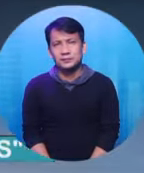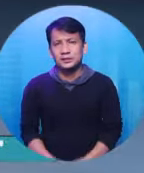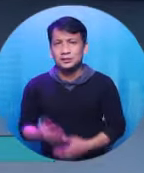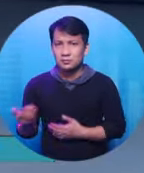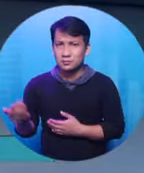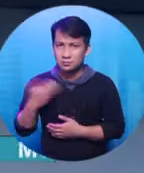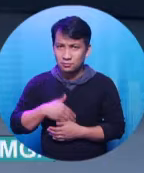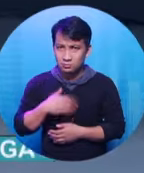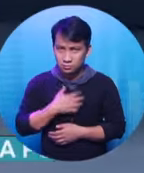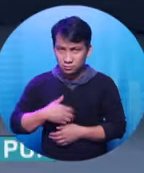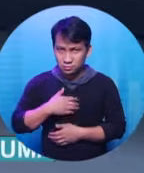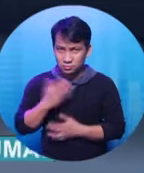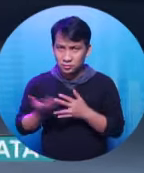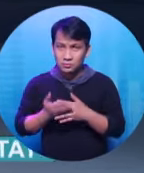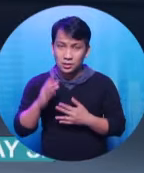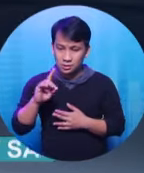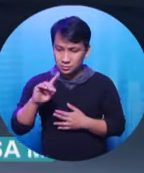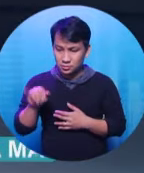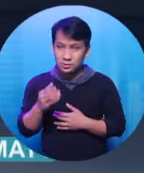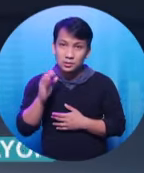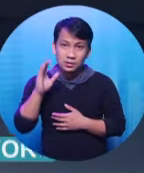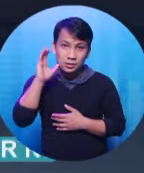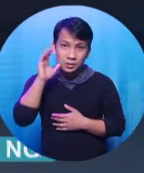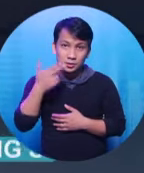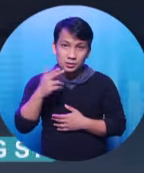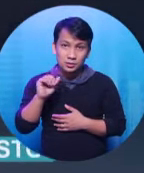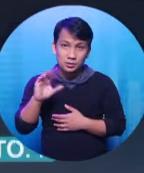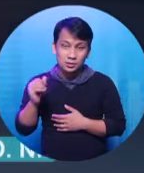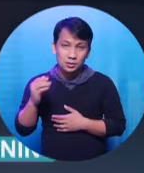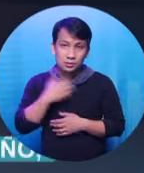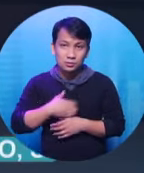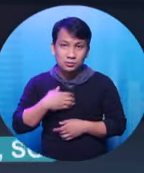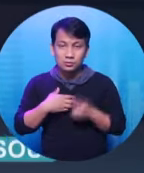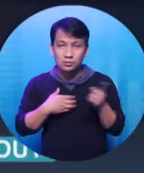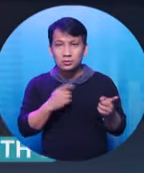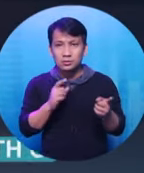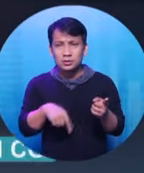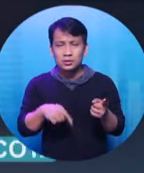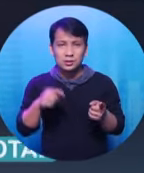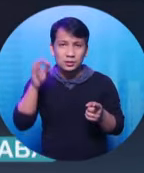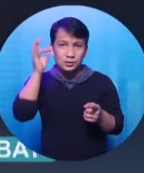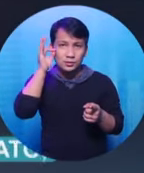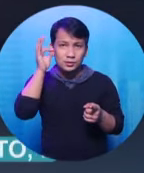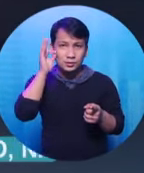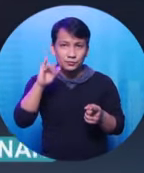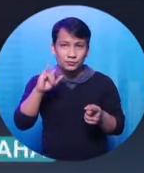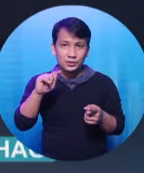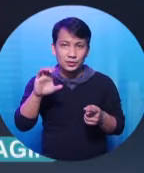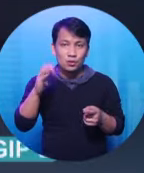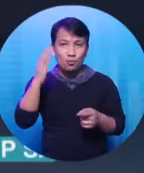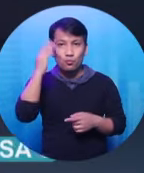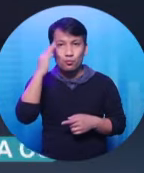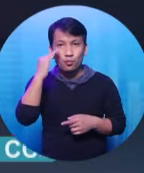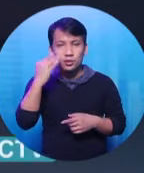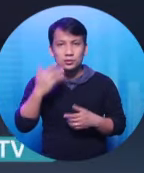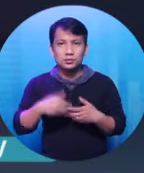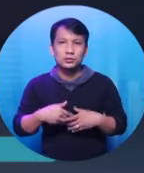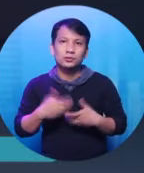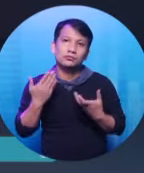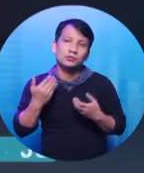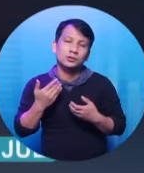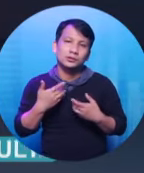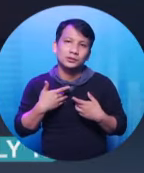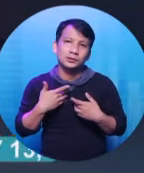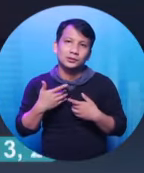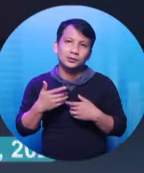Nilapit sa atin ni DJ Chacha ang reklamo ng kanyang kapatid na si Fitz. Binaha kasi ng condolences